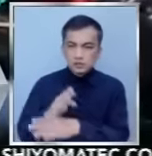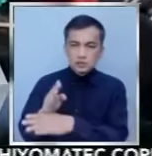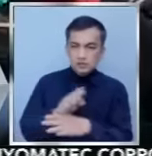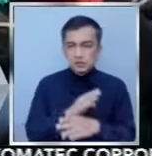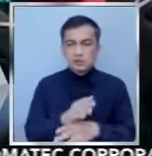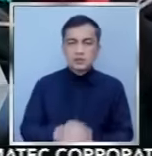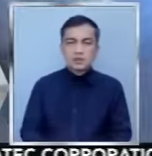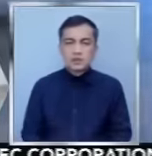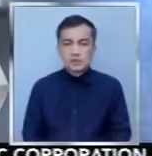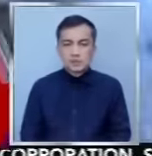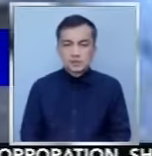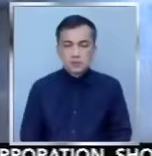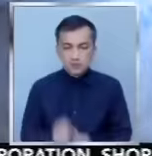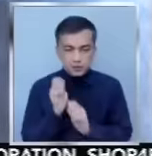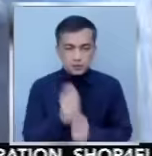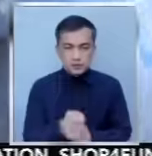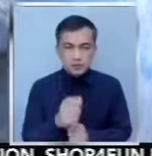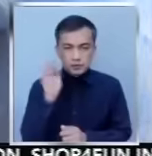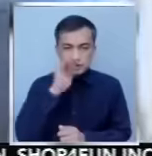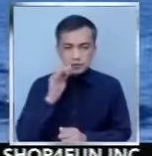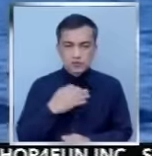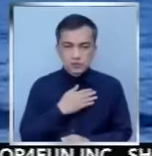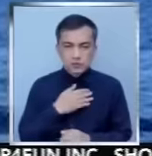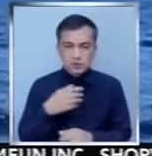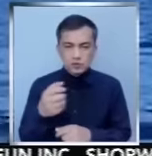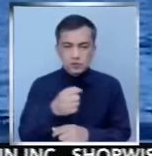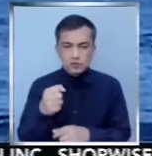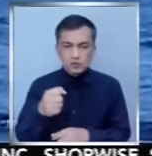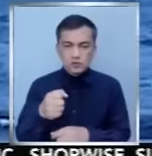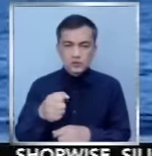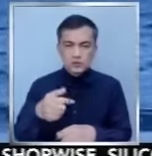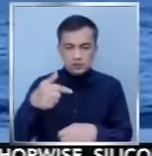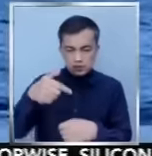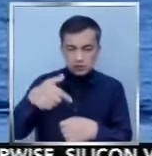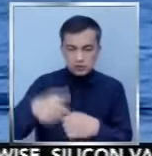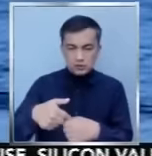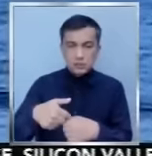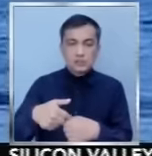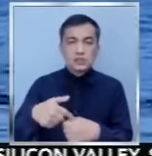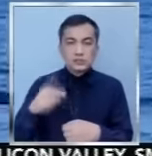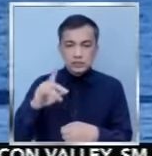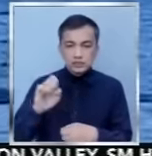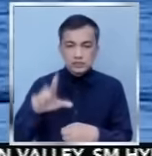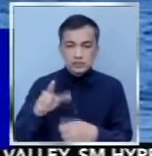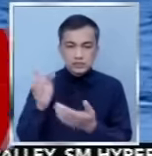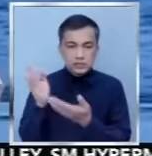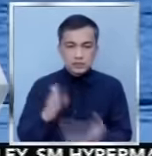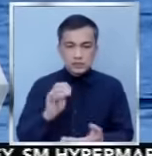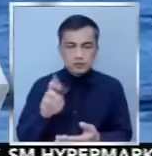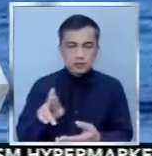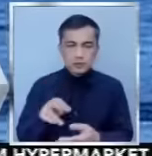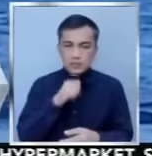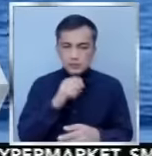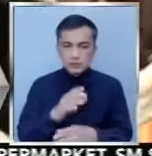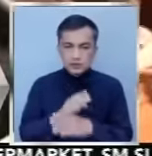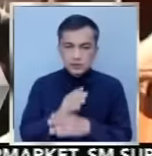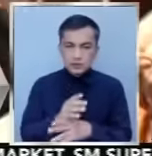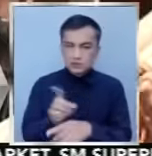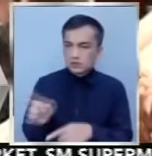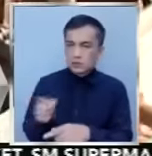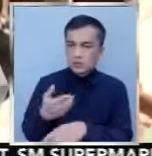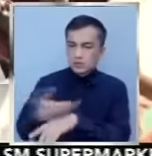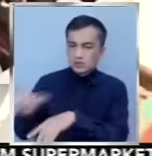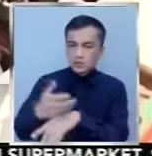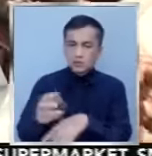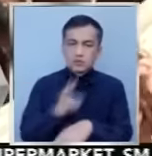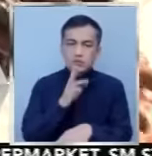mga mangis ng Pinoy na gustong makakuha ng krudo na dala ng bfar hindi rin nakaligtas sa harassment gamit ang water Canon ah palaging ginaga ang